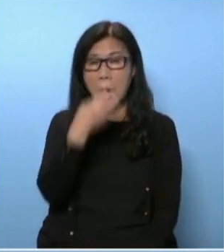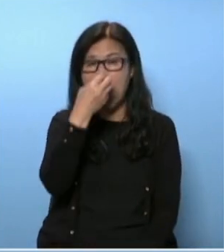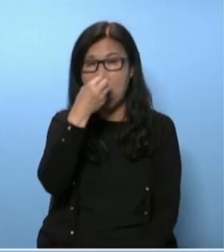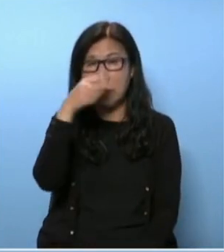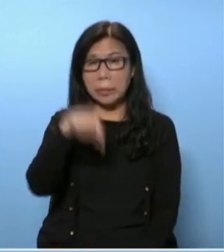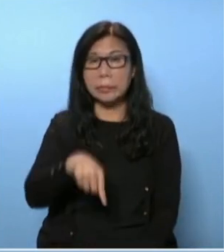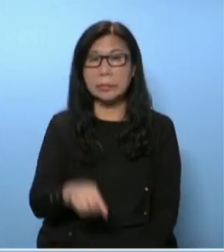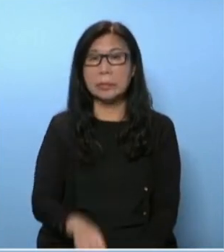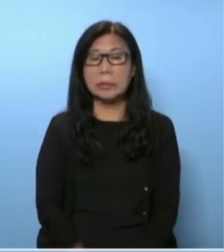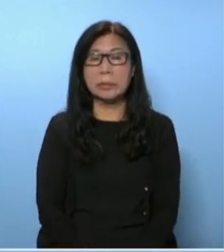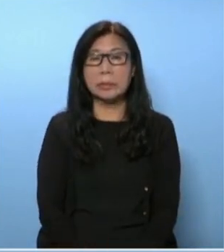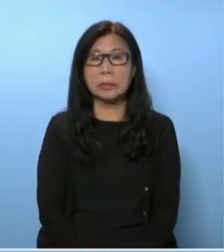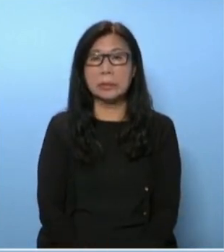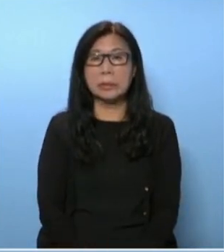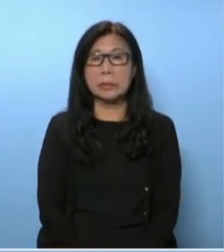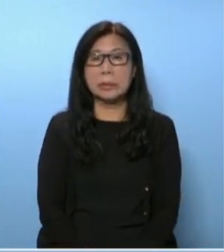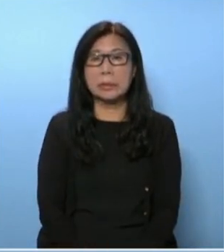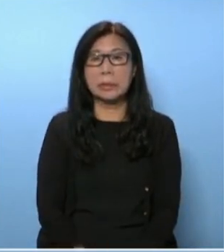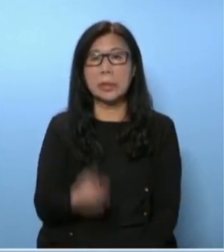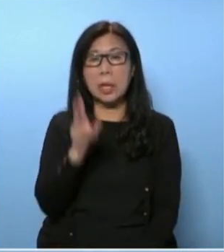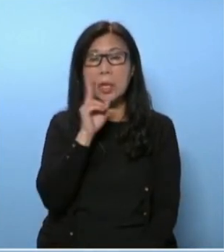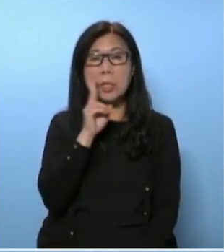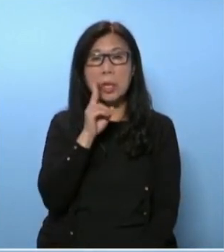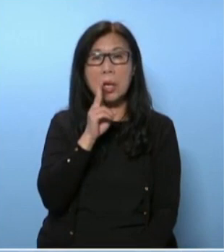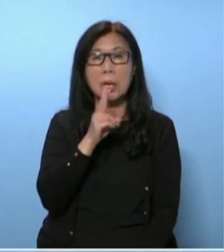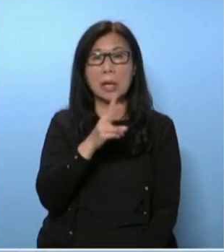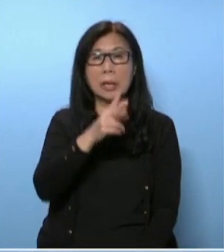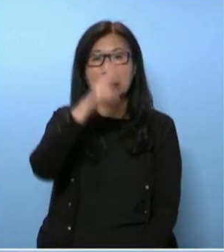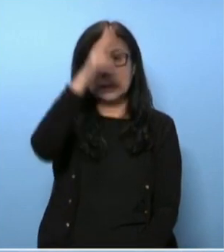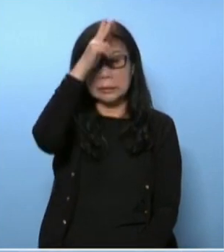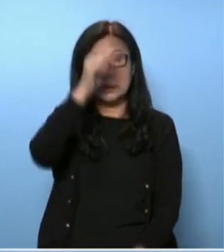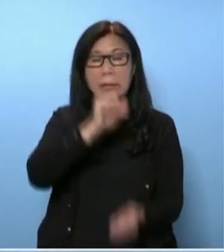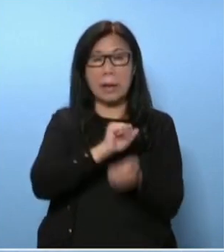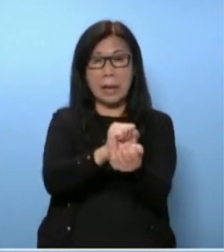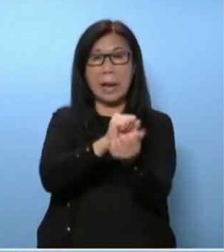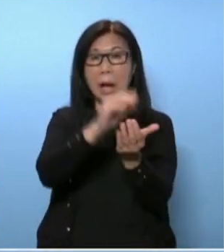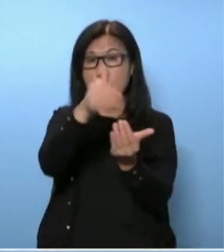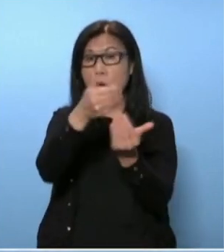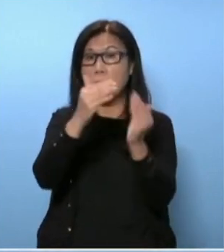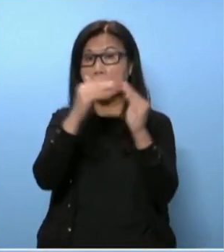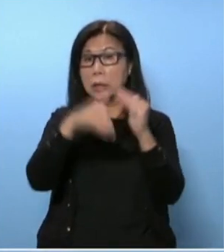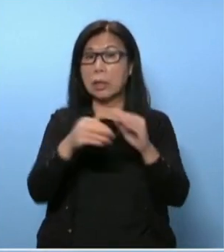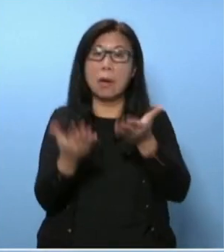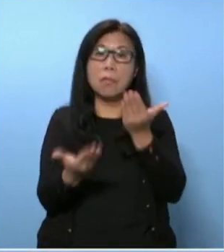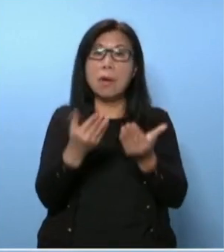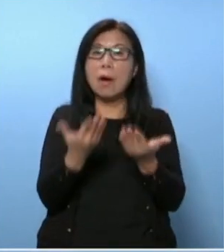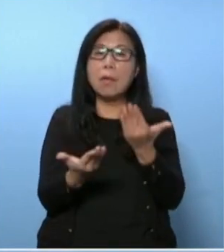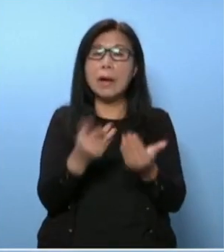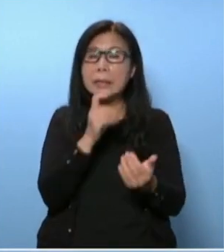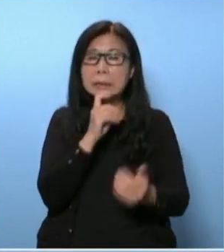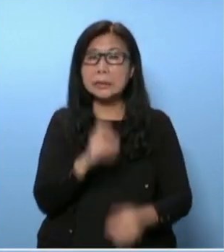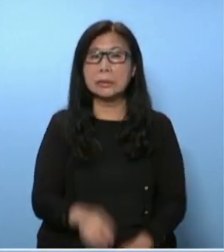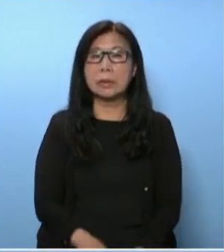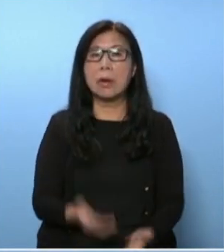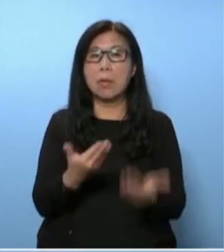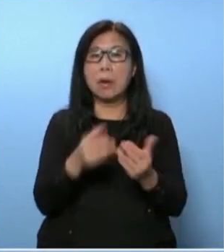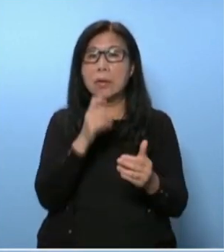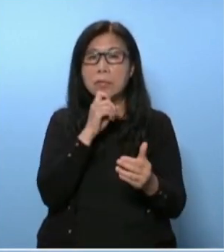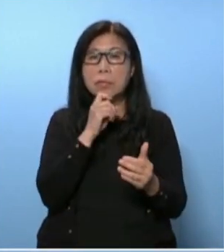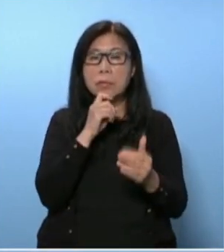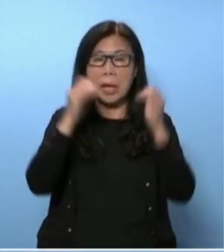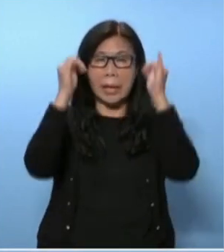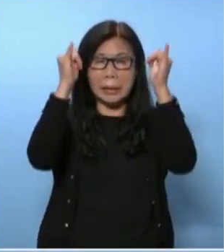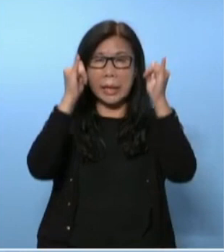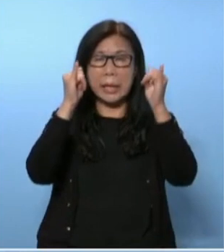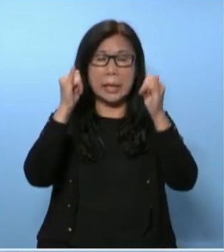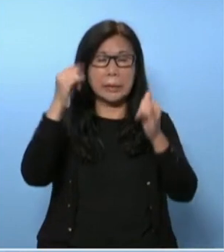個嘅係譬如懲教署入邊啦嚇，我哋咧係就住一啲咧可能會唔會係受到呢啲咁嘅極端思